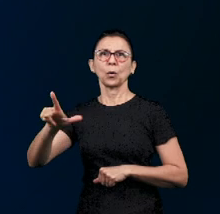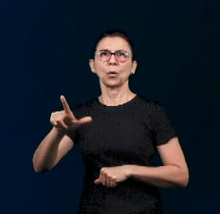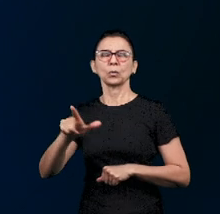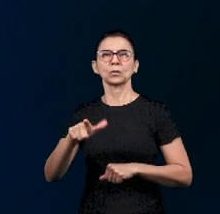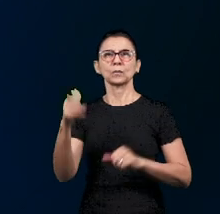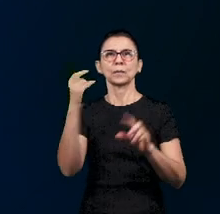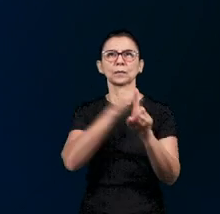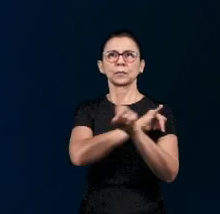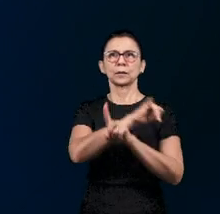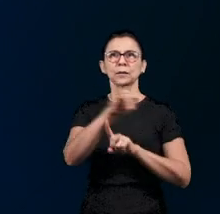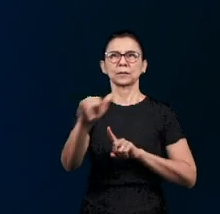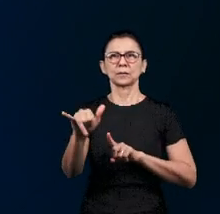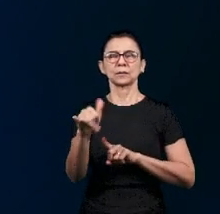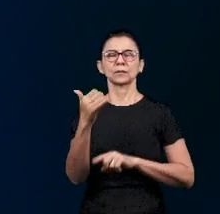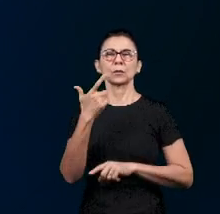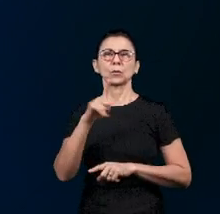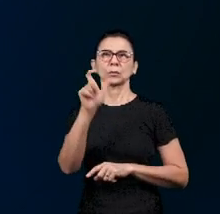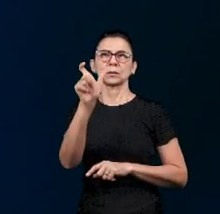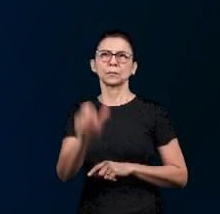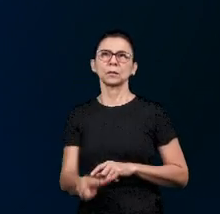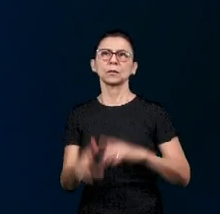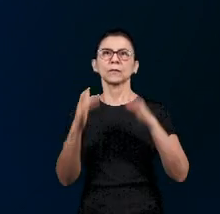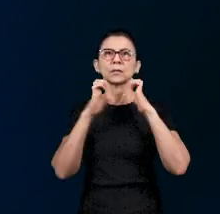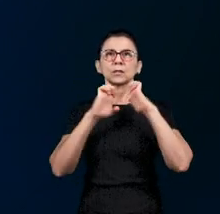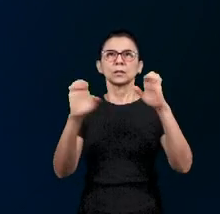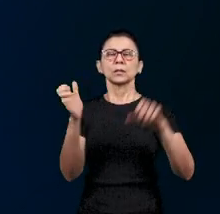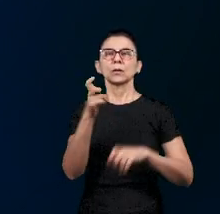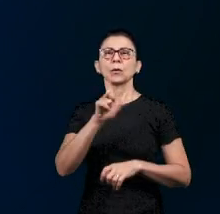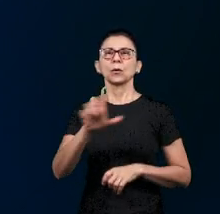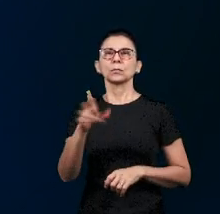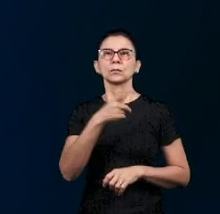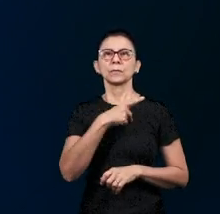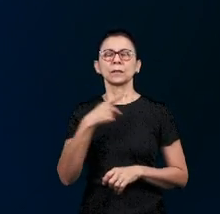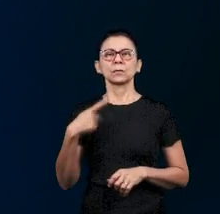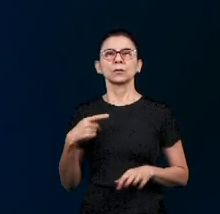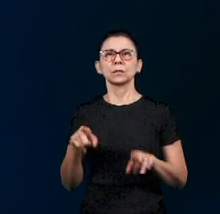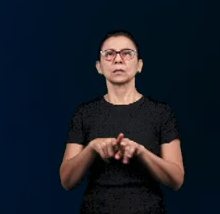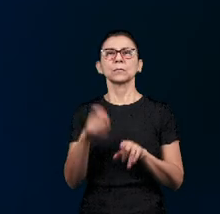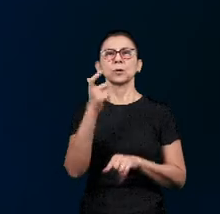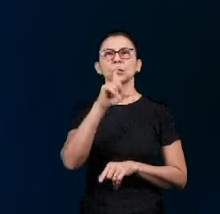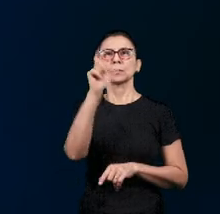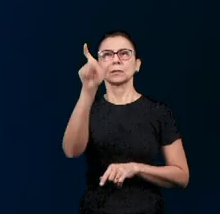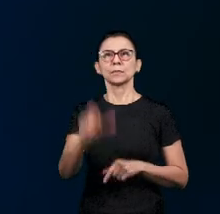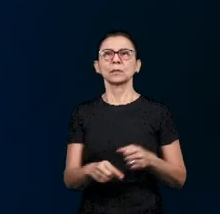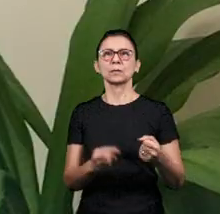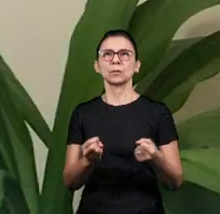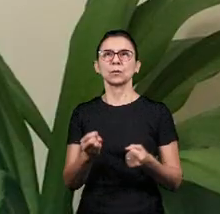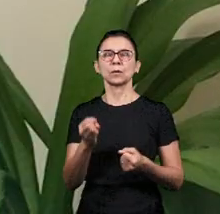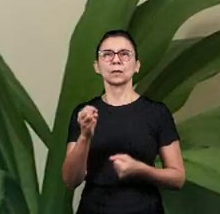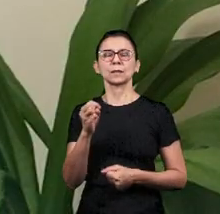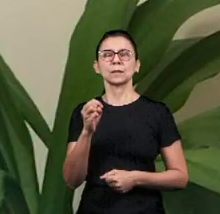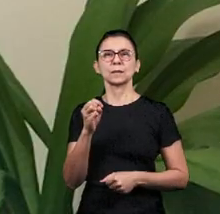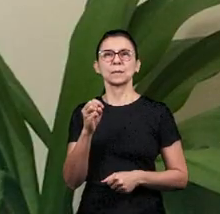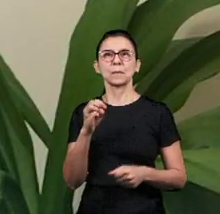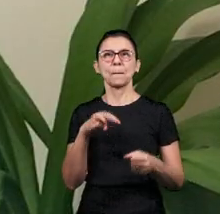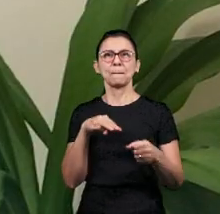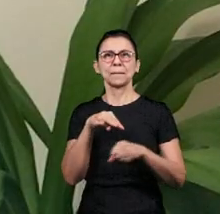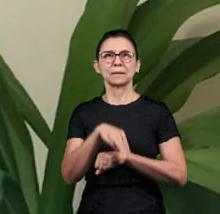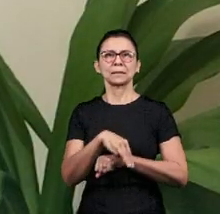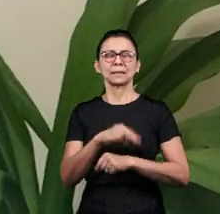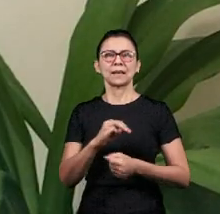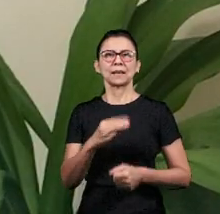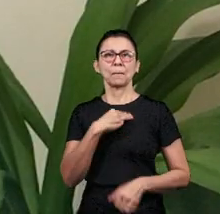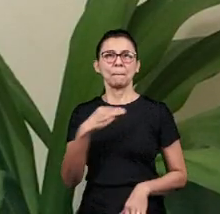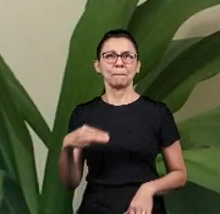maîtres. » La réponse est non. Tous sont appelés pour évangéliser. Très bien, la réponse